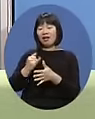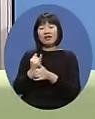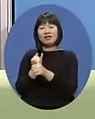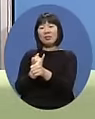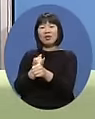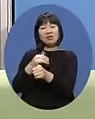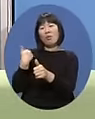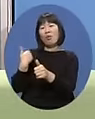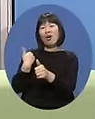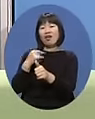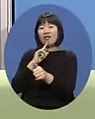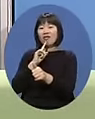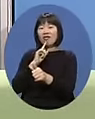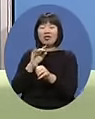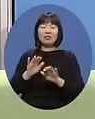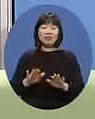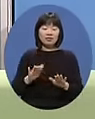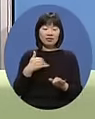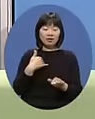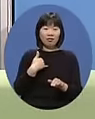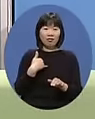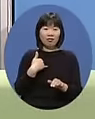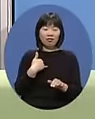노는 친구들이 이제 하나둘씩 생기는데 네.